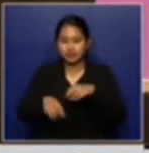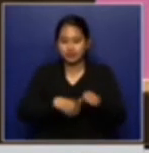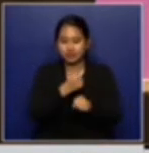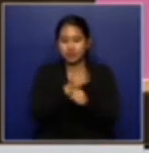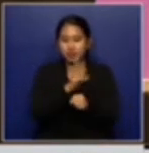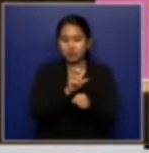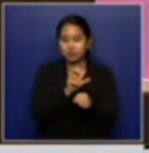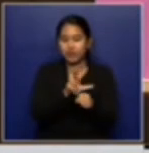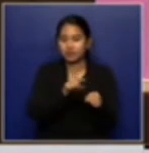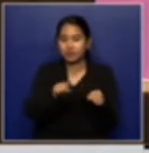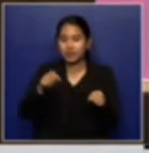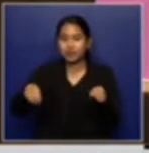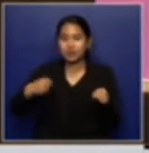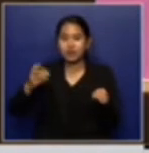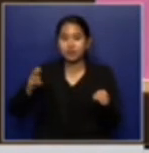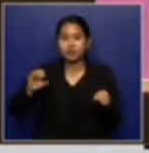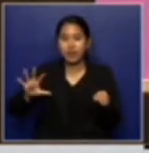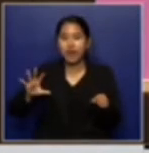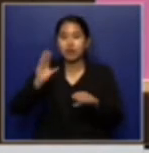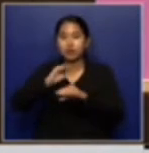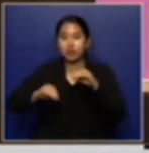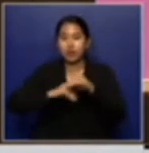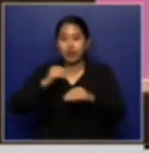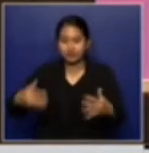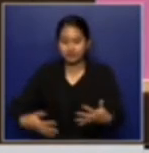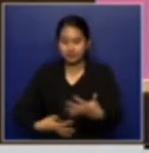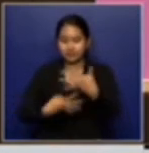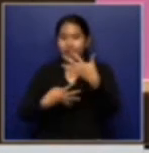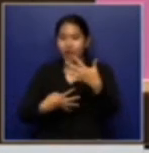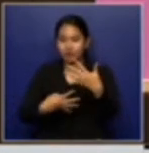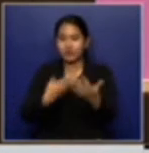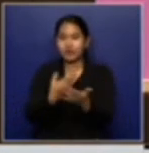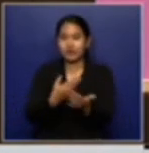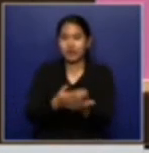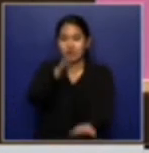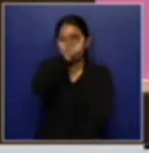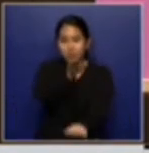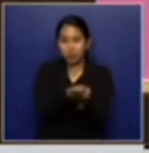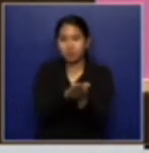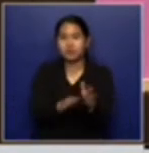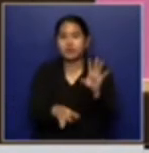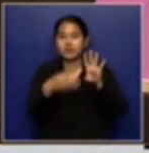65 มีจำนวน 9 โครงการเป็นวงเงินถึง